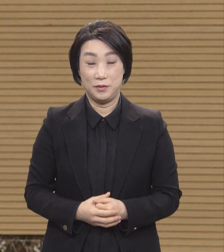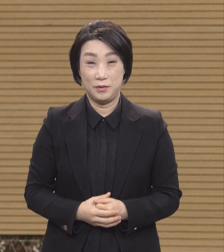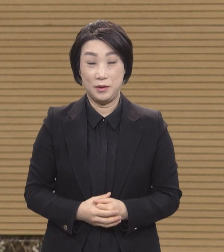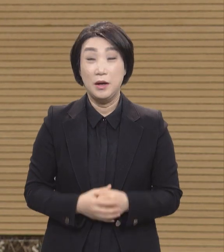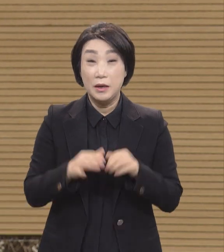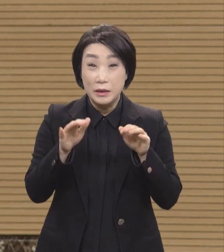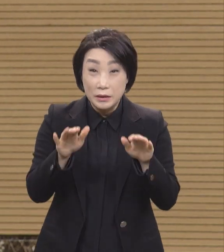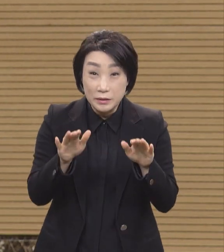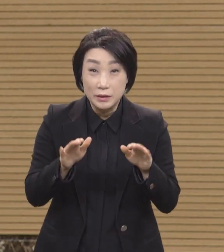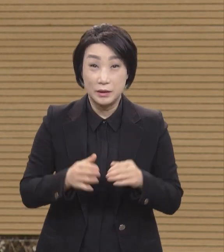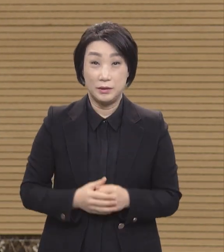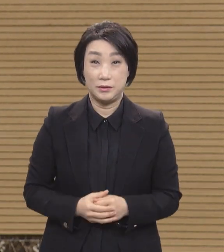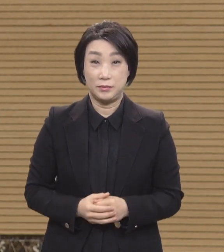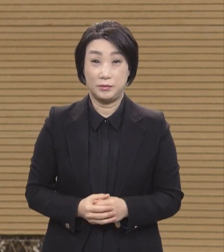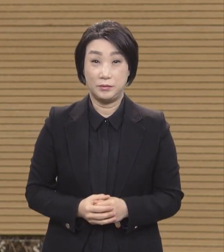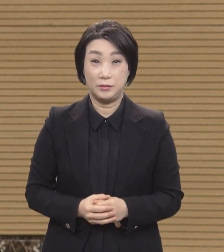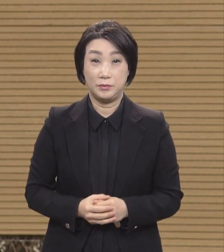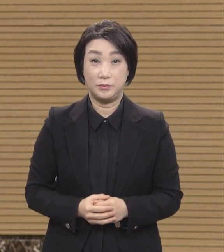그런데